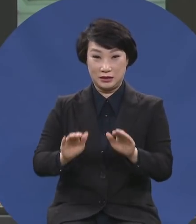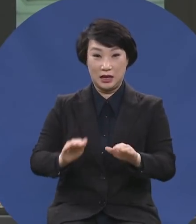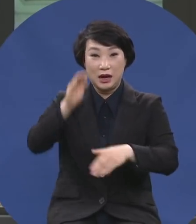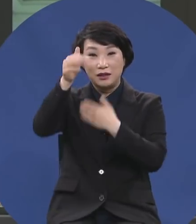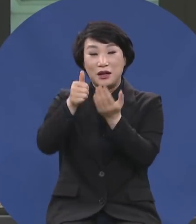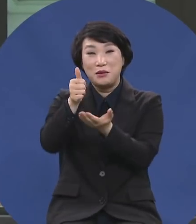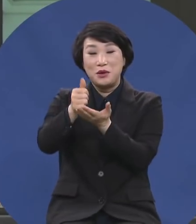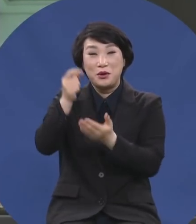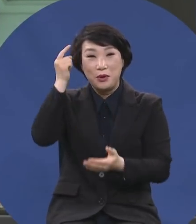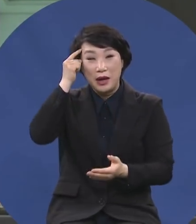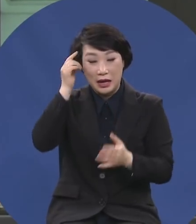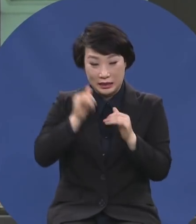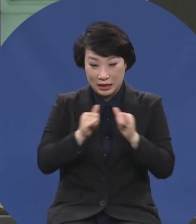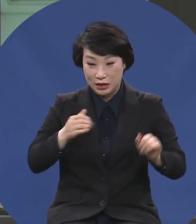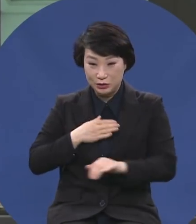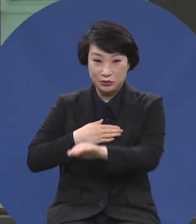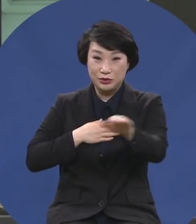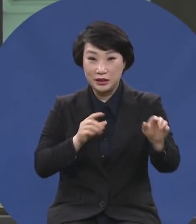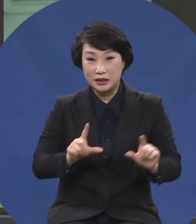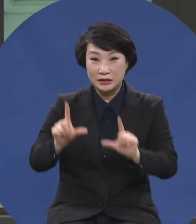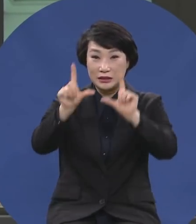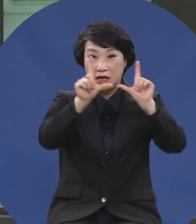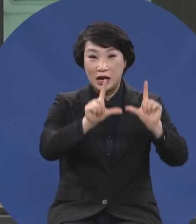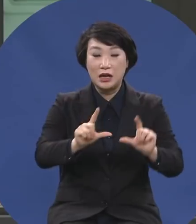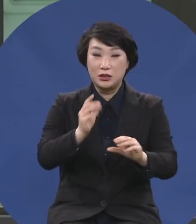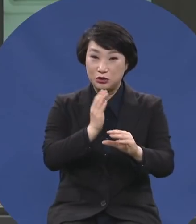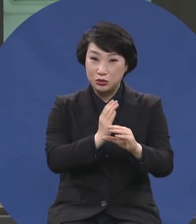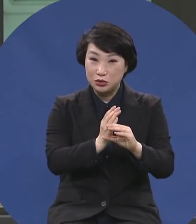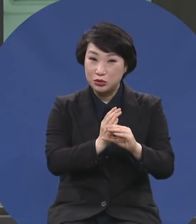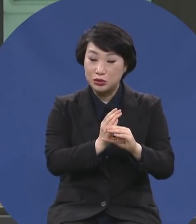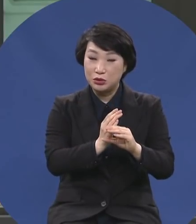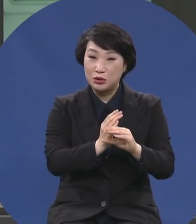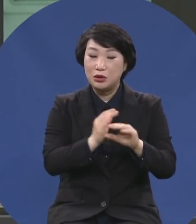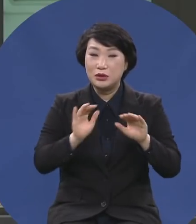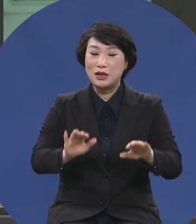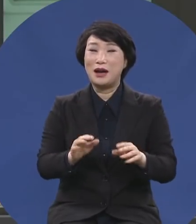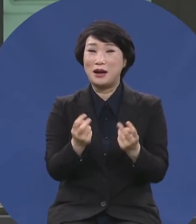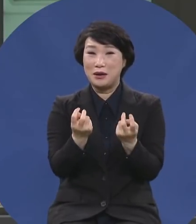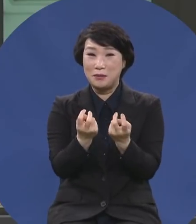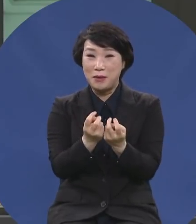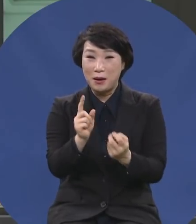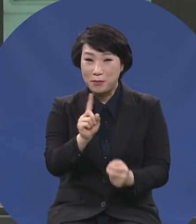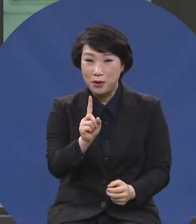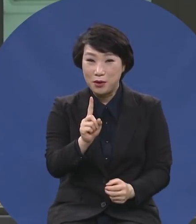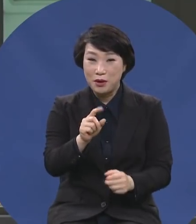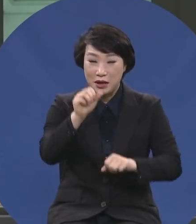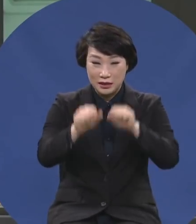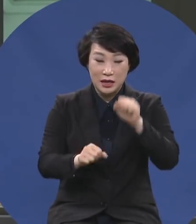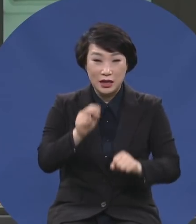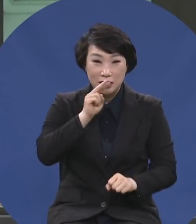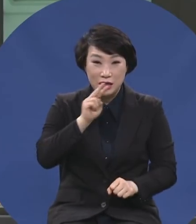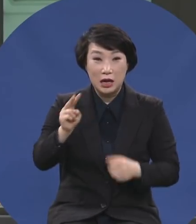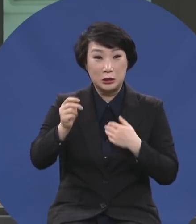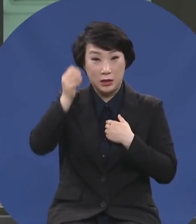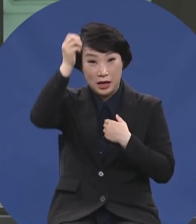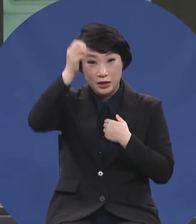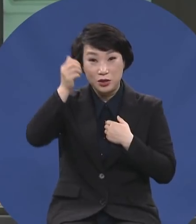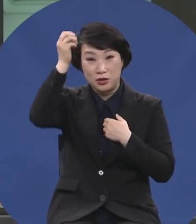하나님은 어찌 우리가 살아가는 삶 속에서 어떻게 해야